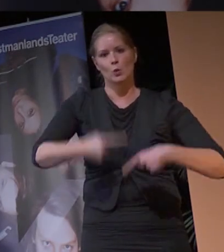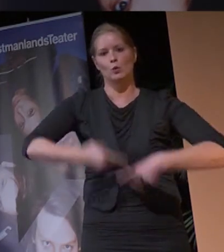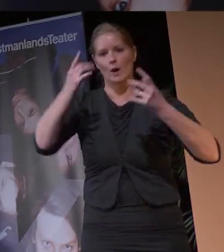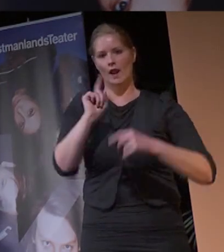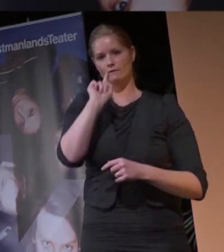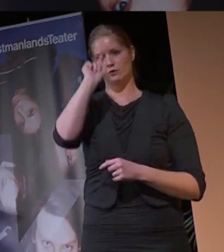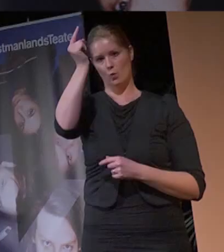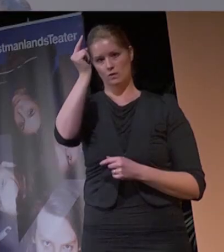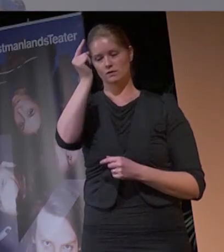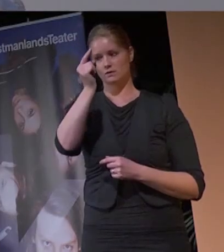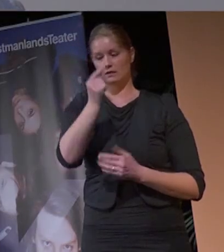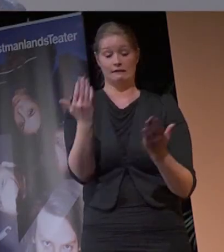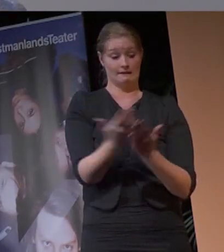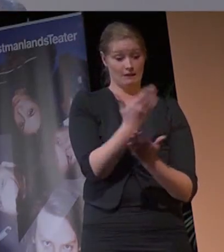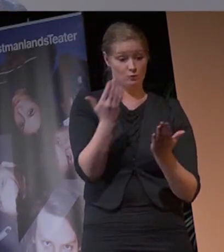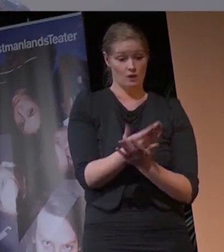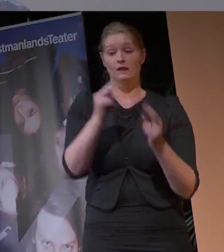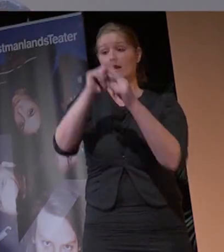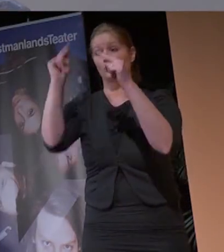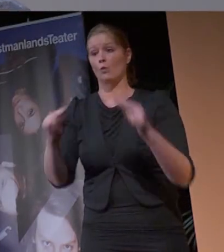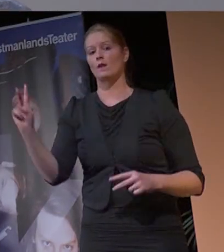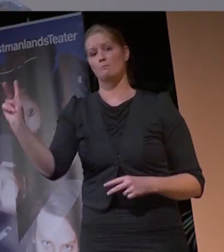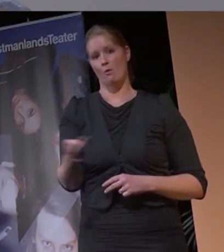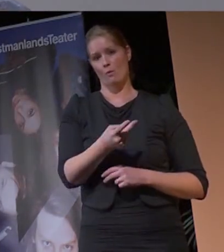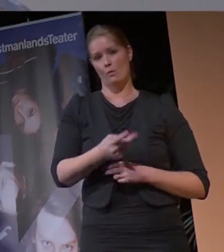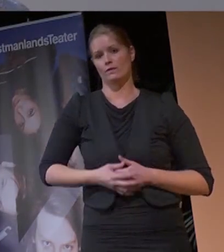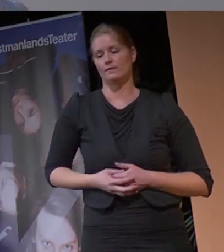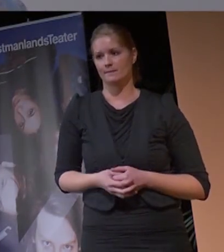Både nationellt och internationellt.